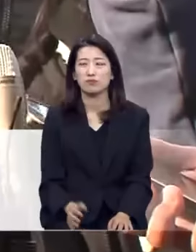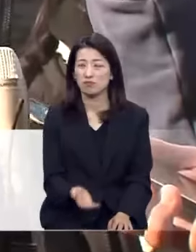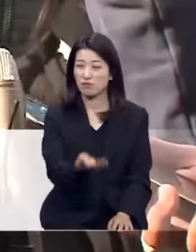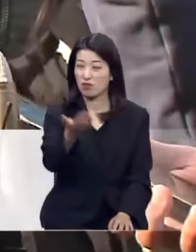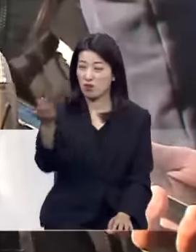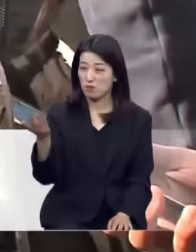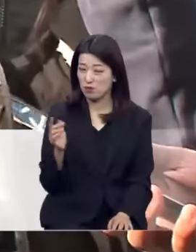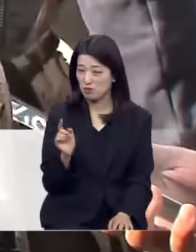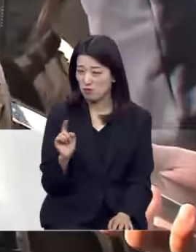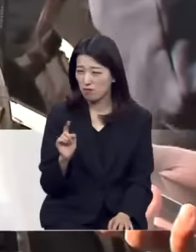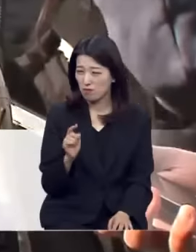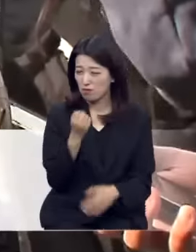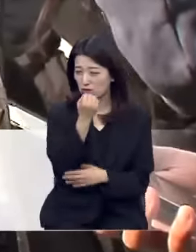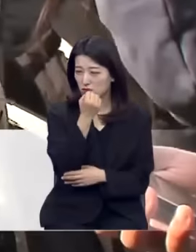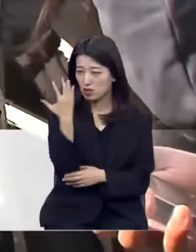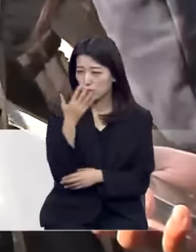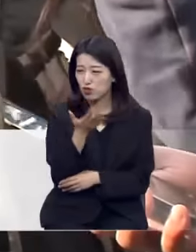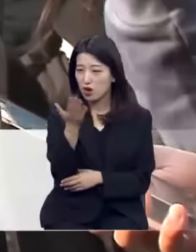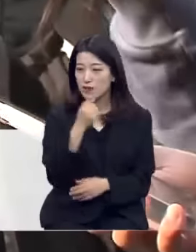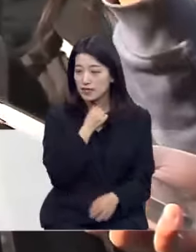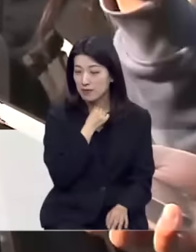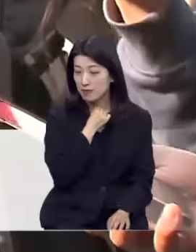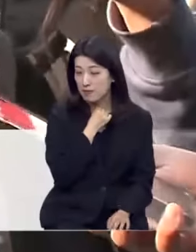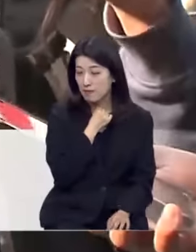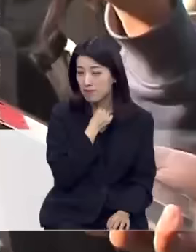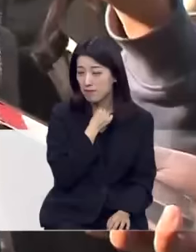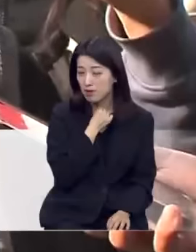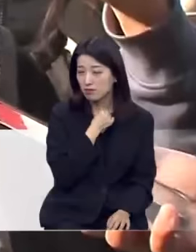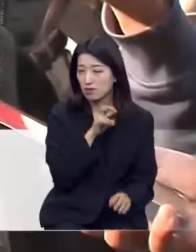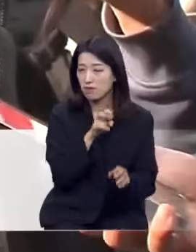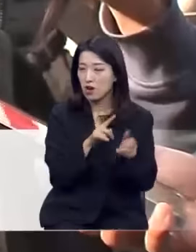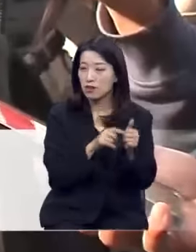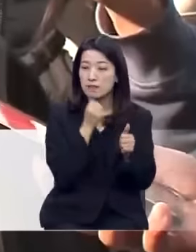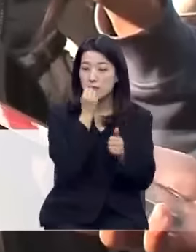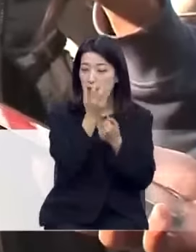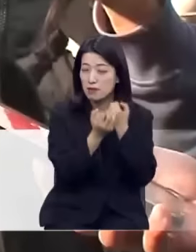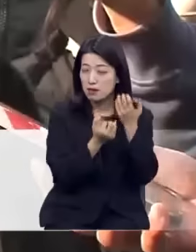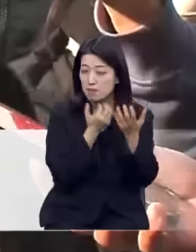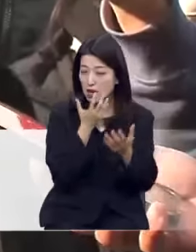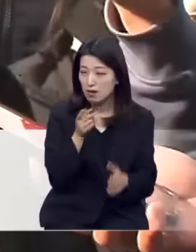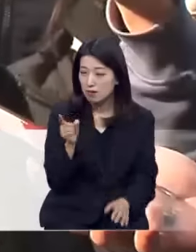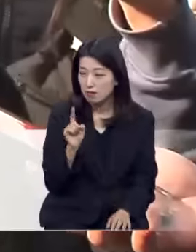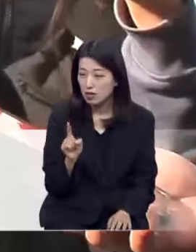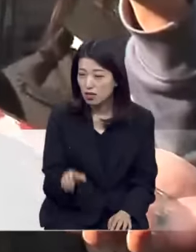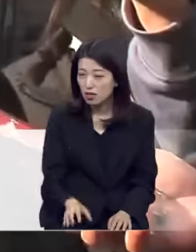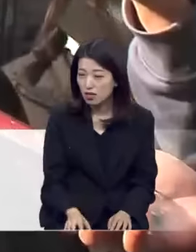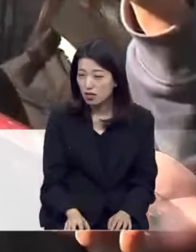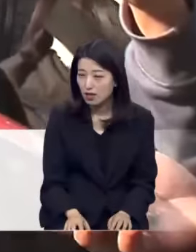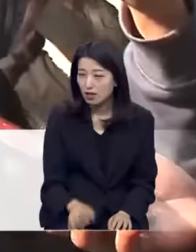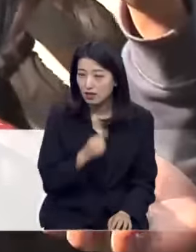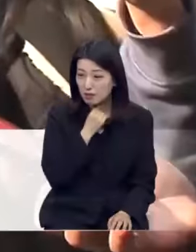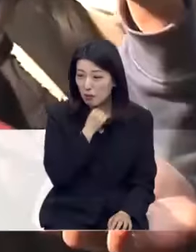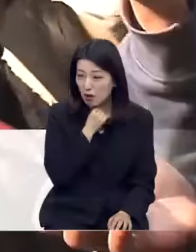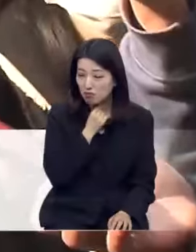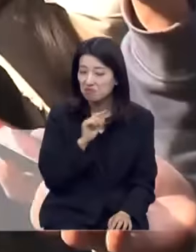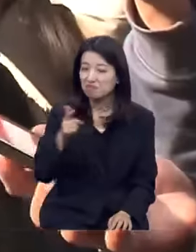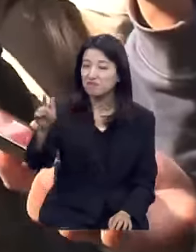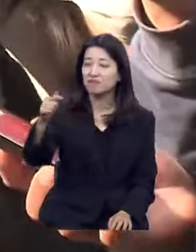바라는 폭로는 어 폭로할 것도 없고 영원이 없을 거니까 기대하지 말아주시기